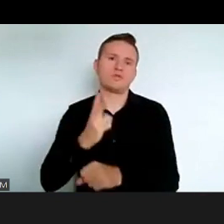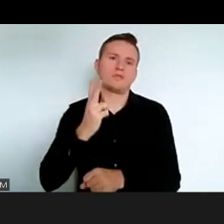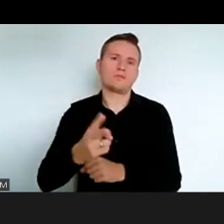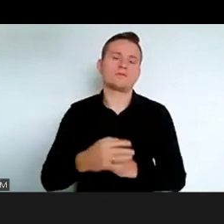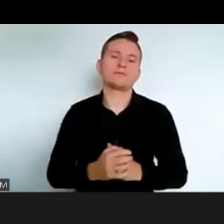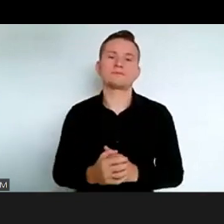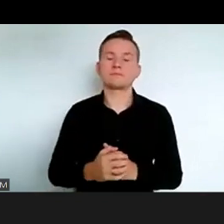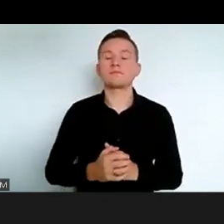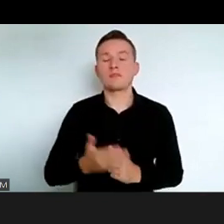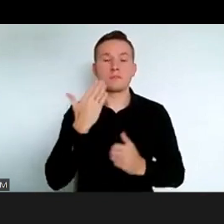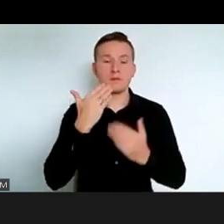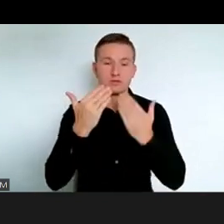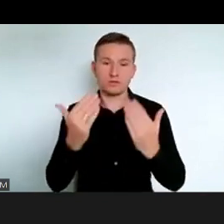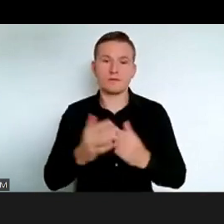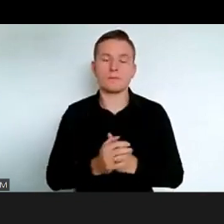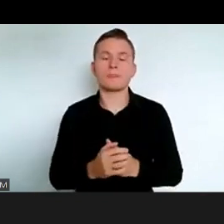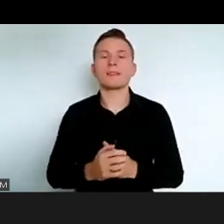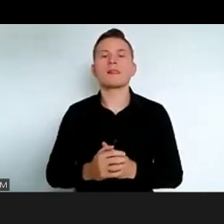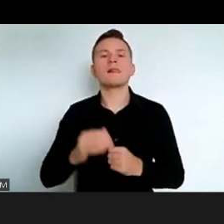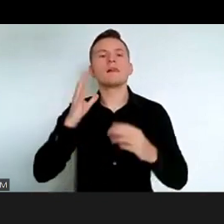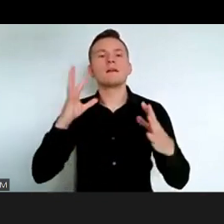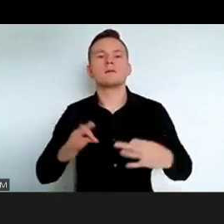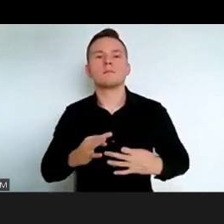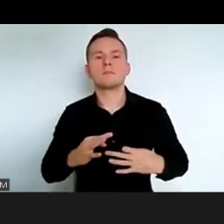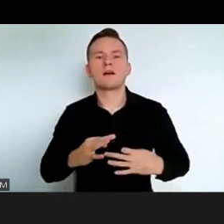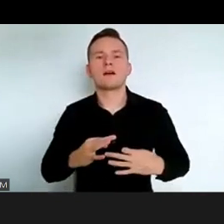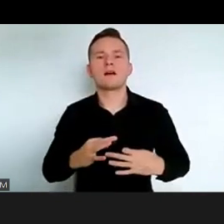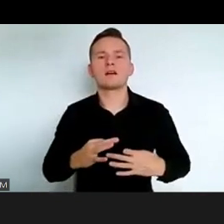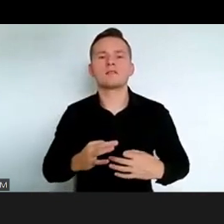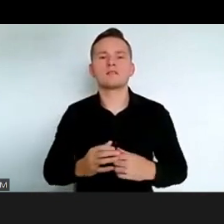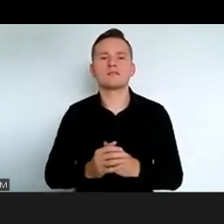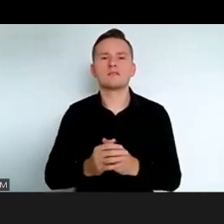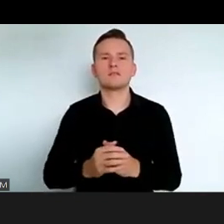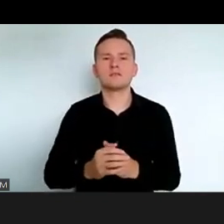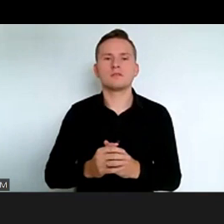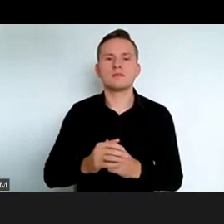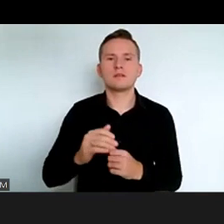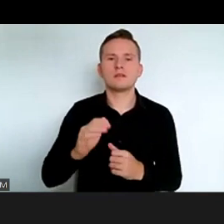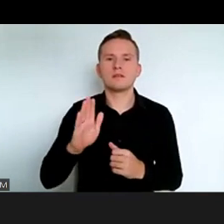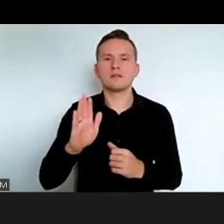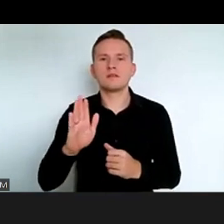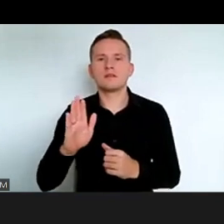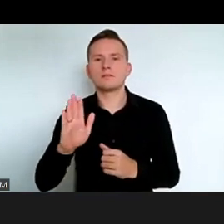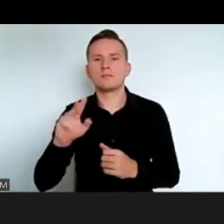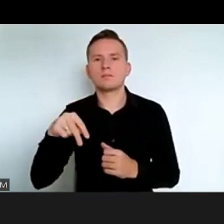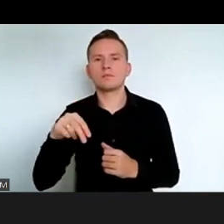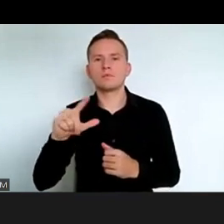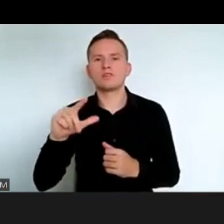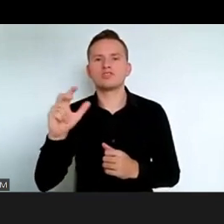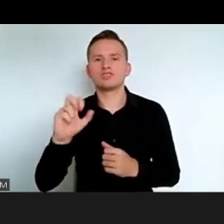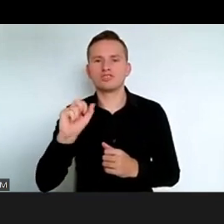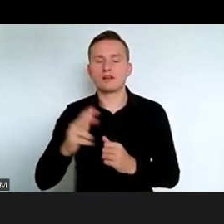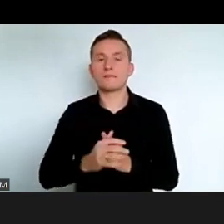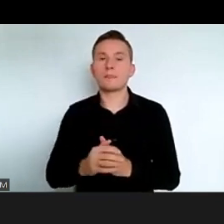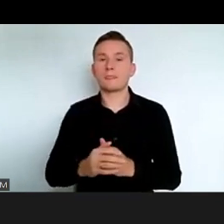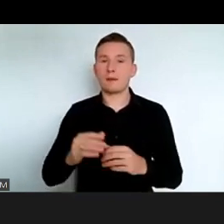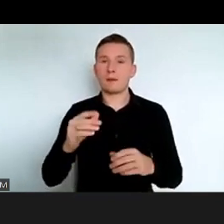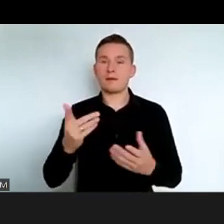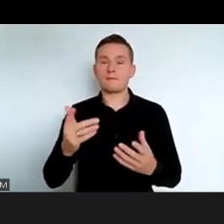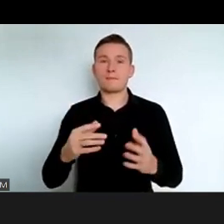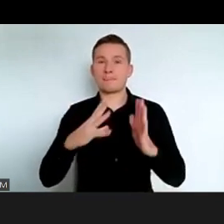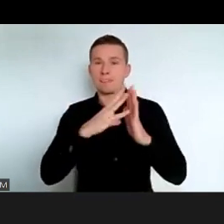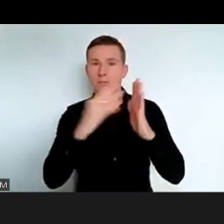Bardzo dziękuję. Kolejne pytanie jest do pani Małgorzaty Bolczak. Czy ten model edukacji włączającej jest tylko dla dzieci